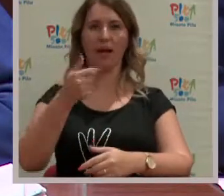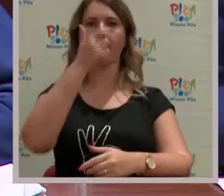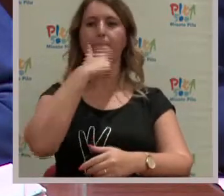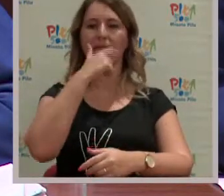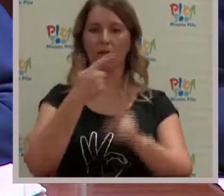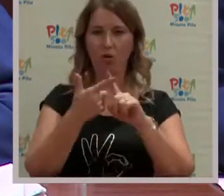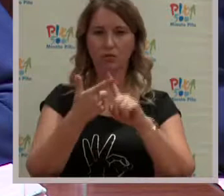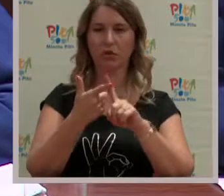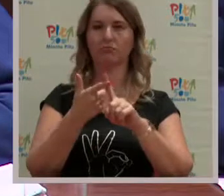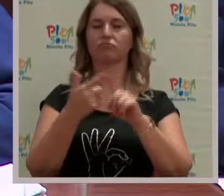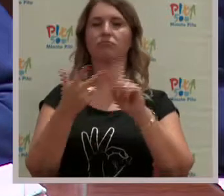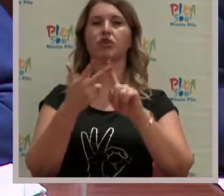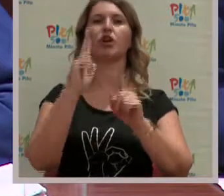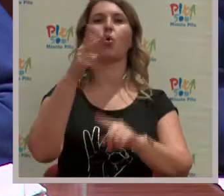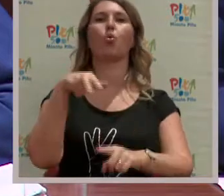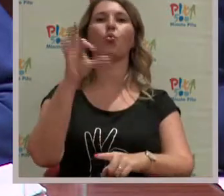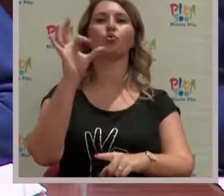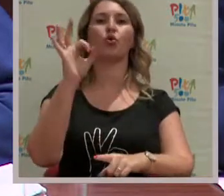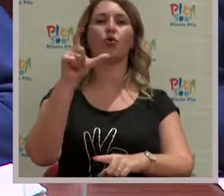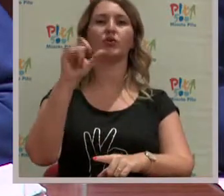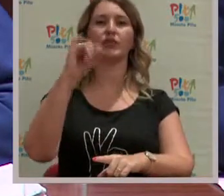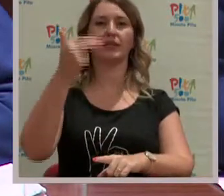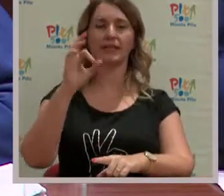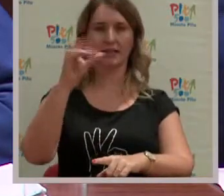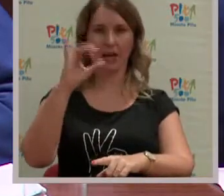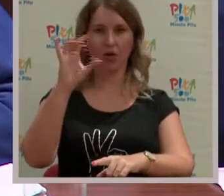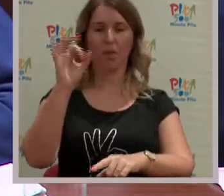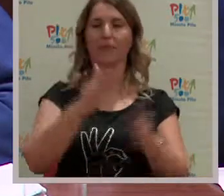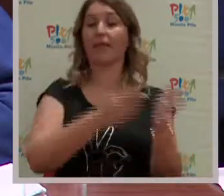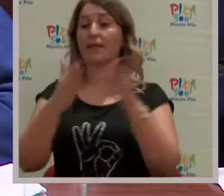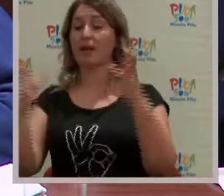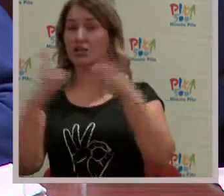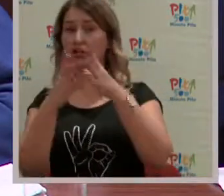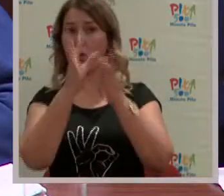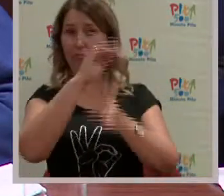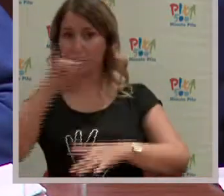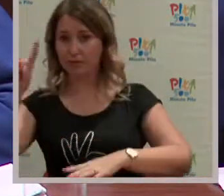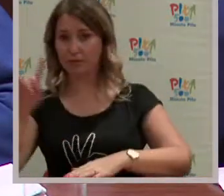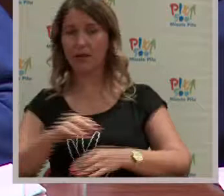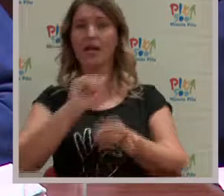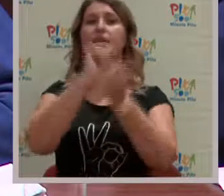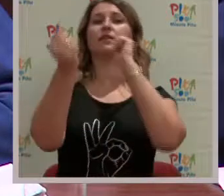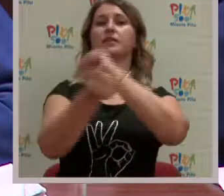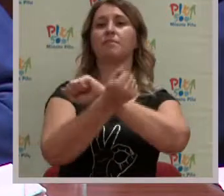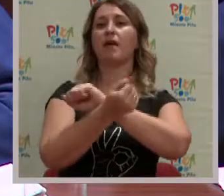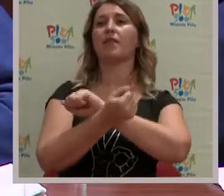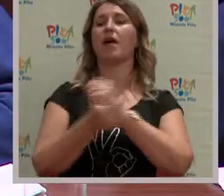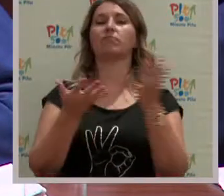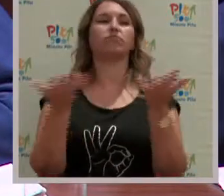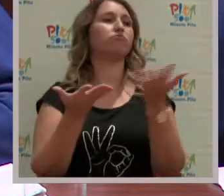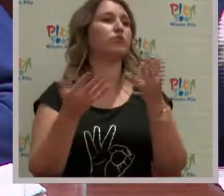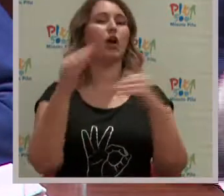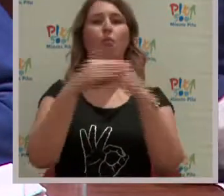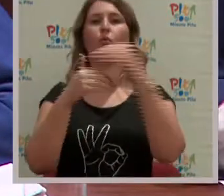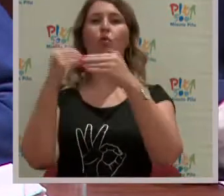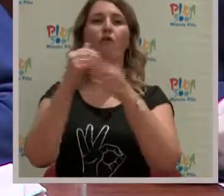Bydgoskiej i Kusocińskiego. Punkt 10. Zmiany miejscowego planu zagospodarowania przestrzennego